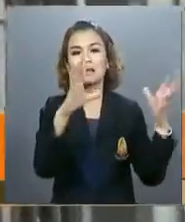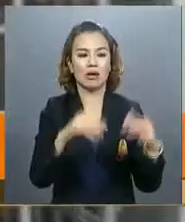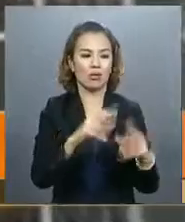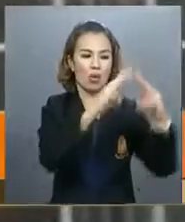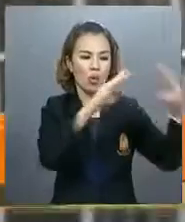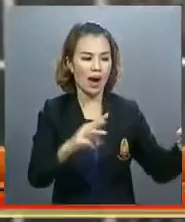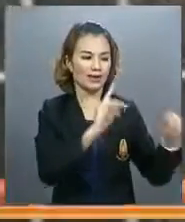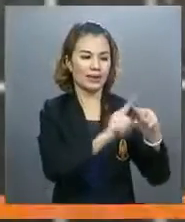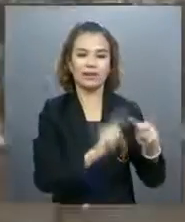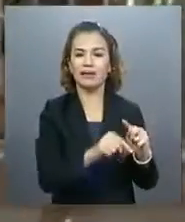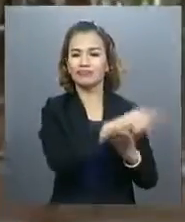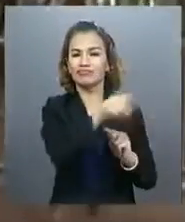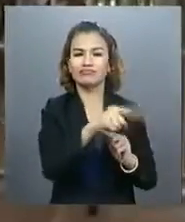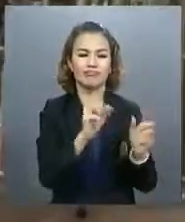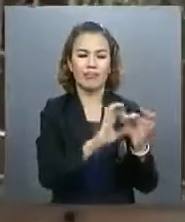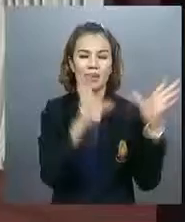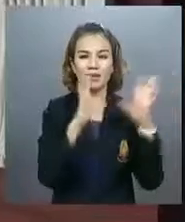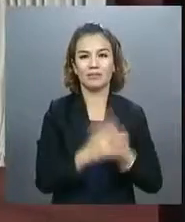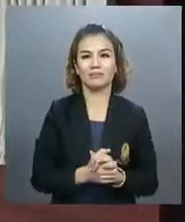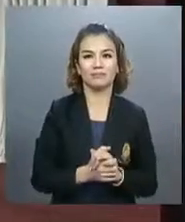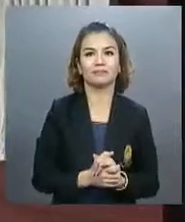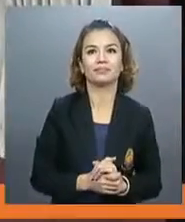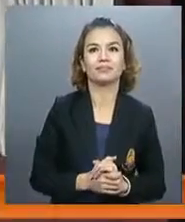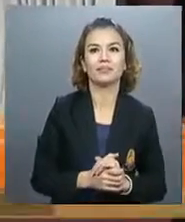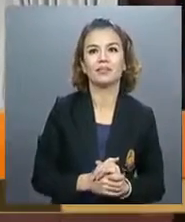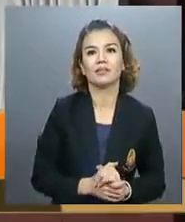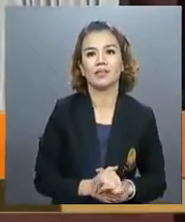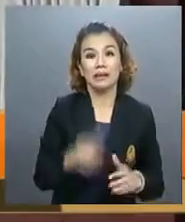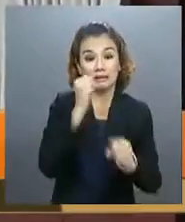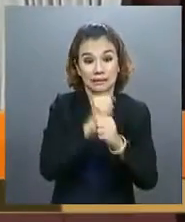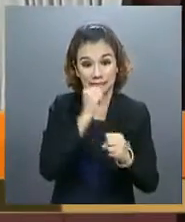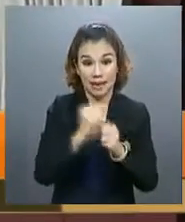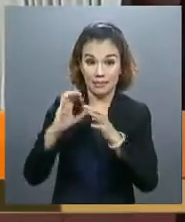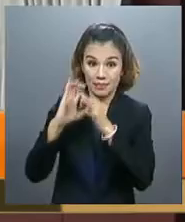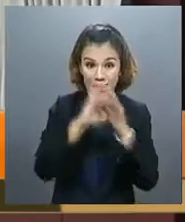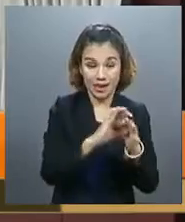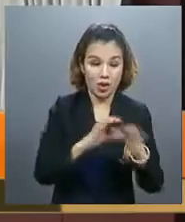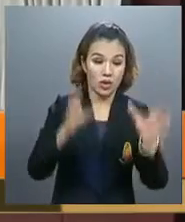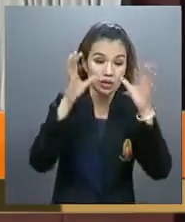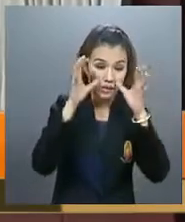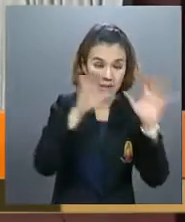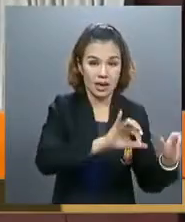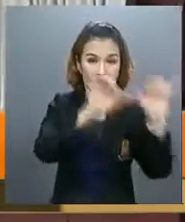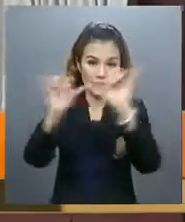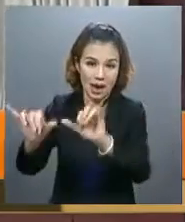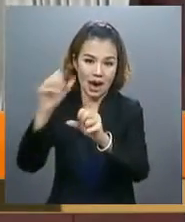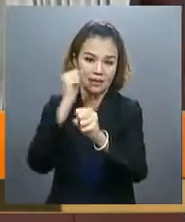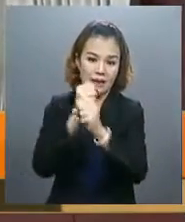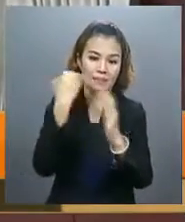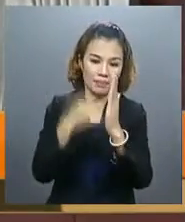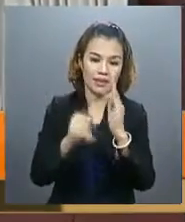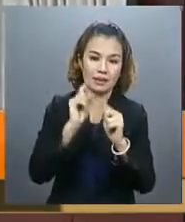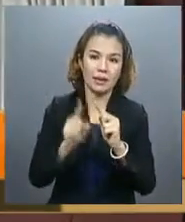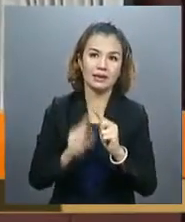ะ ถ้ากรณีที่เกี่ยวข้องในเรื่องมีการขนย้ายเสือและพบการกระทำความผิดอื่นๆเนี่ยถ้าคุณหมอทราบผ